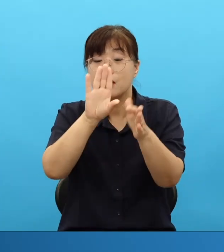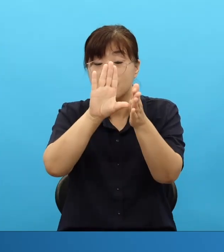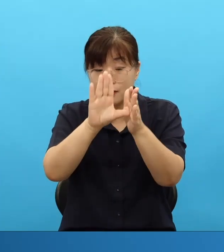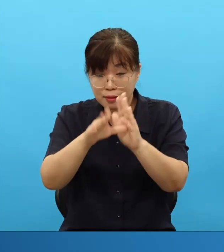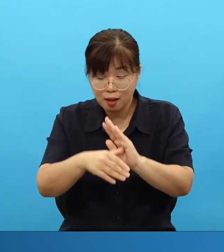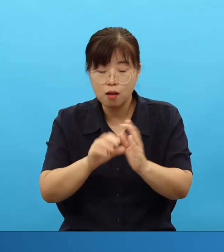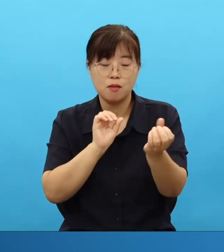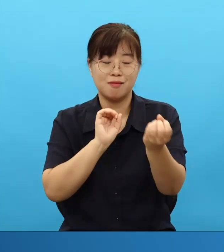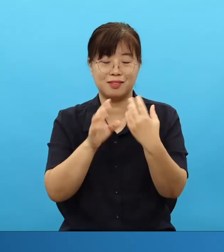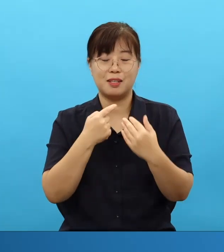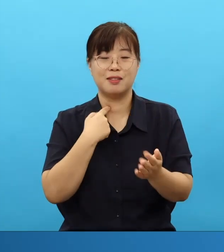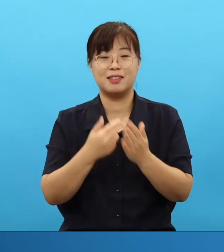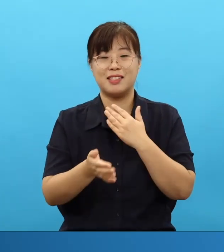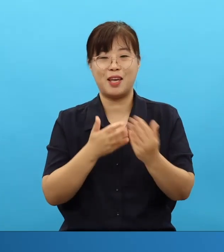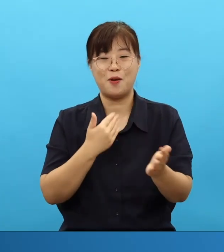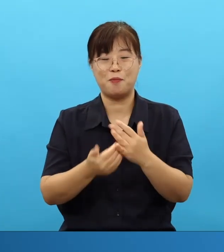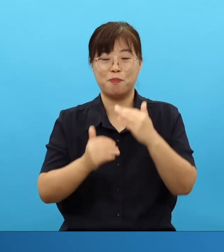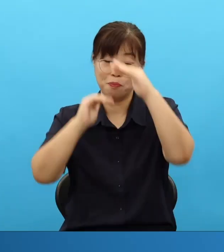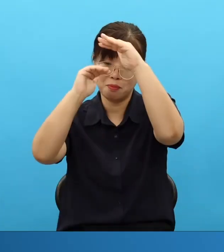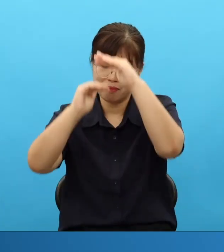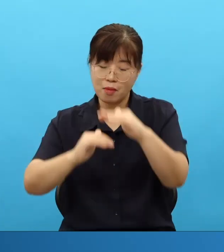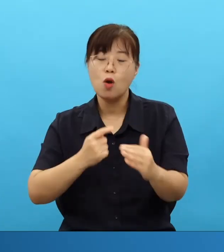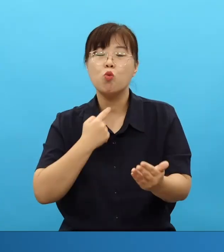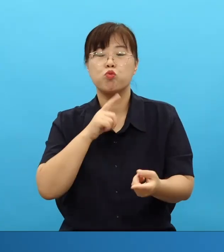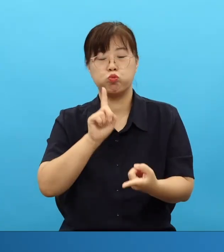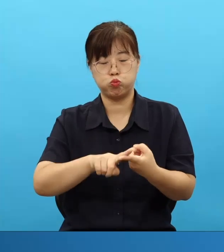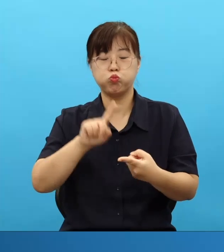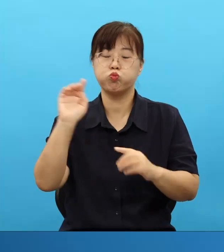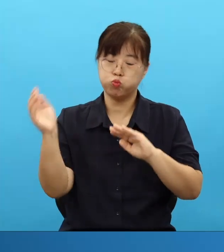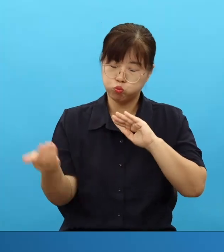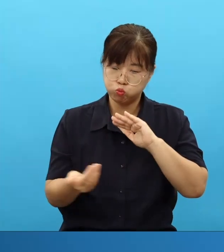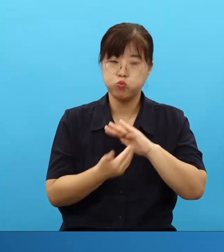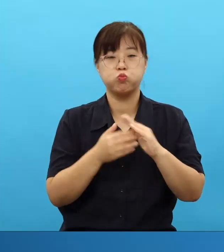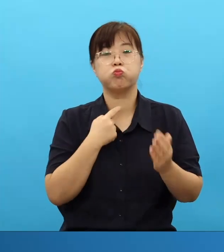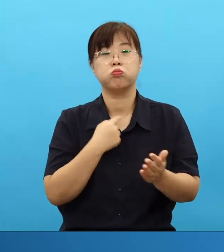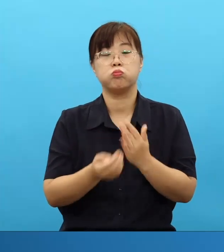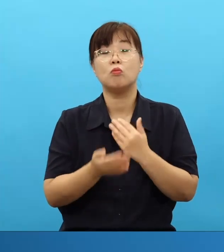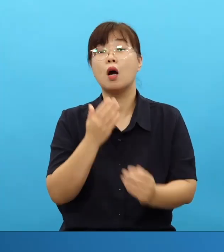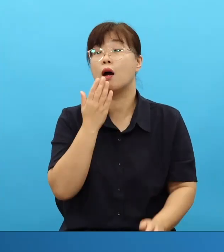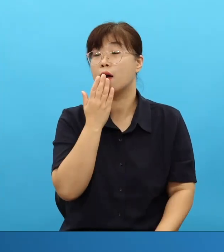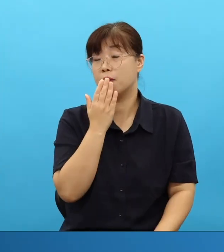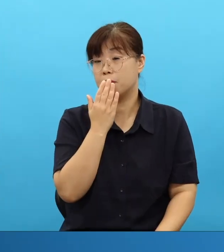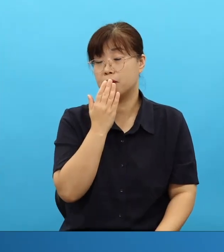역사들 해야 되죠 그래서